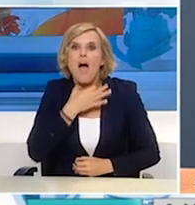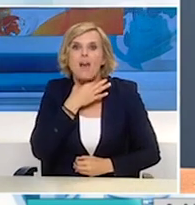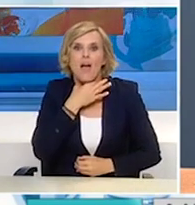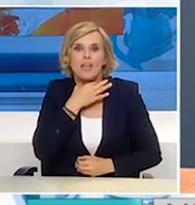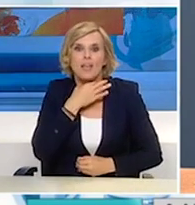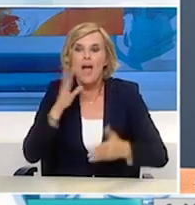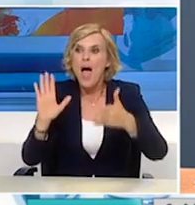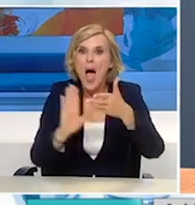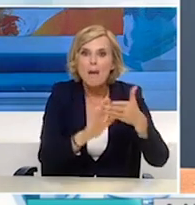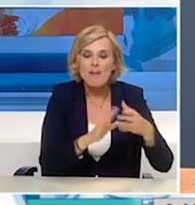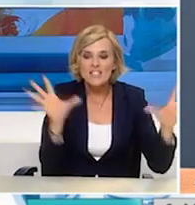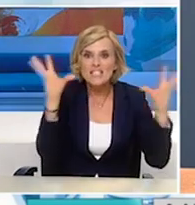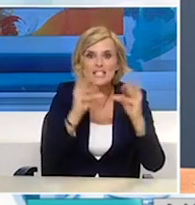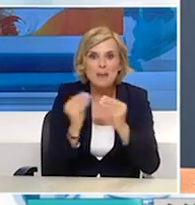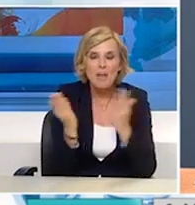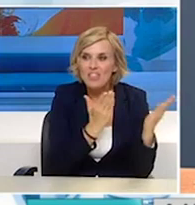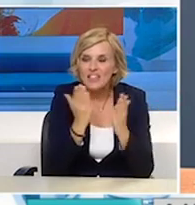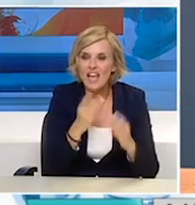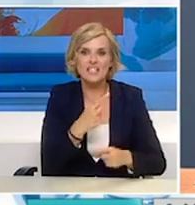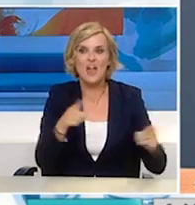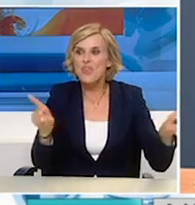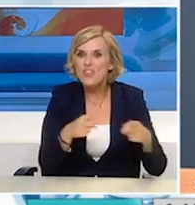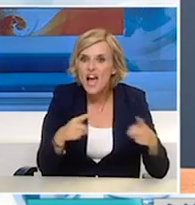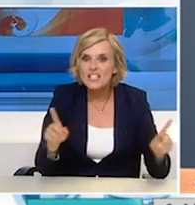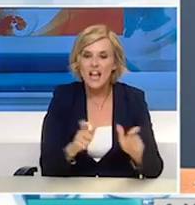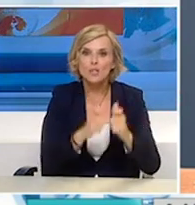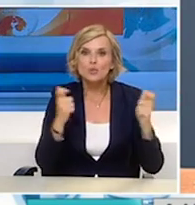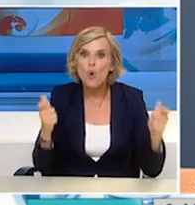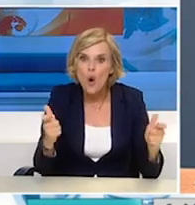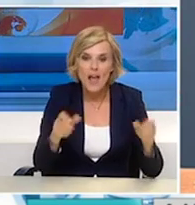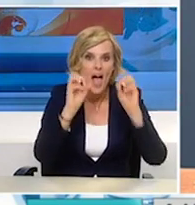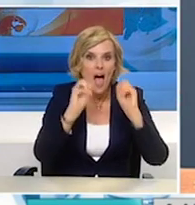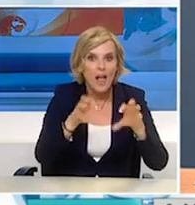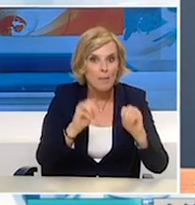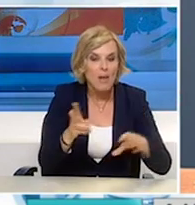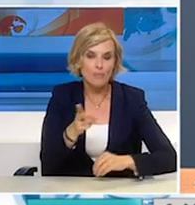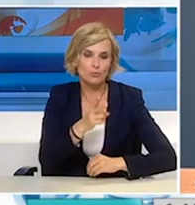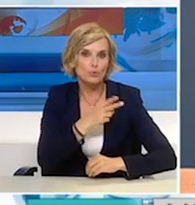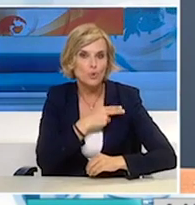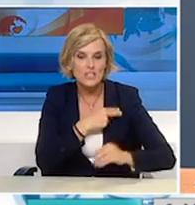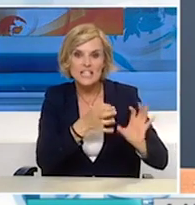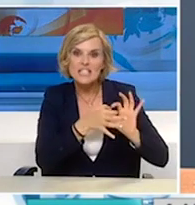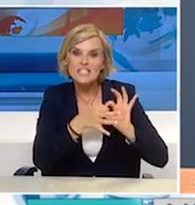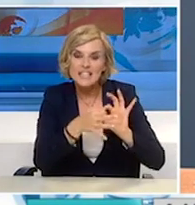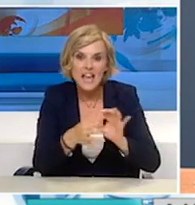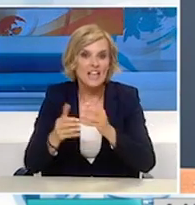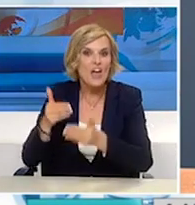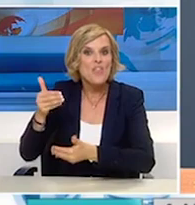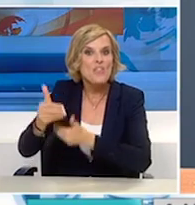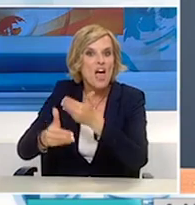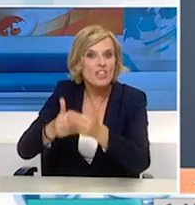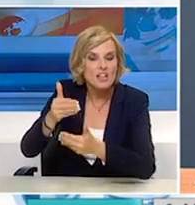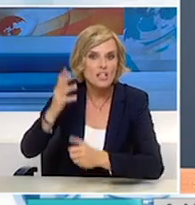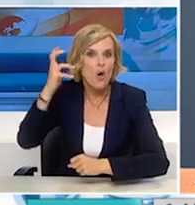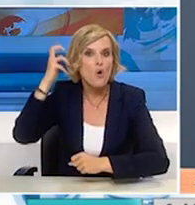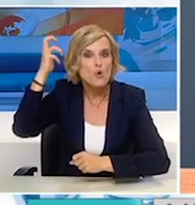θα εξασφαλιστούν καλύτερα τα μέτρα από ό,τι στα σχολεία. Και πού αλλού θα εξασφαλιστεί αυτή η συνέχιση στη διαδικασία της απόκτησης γνώσης